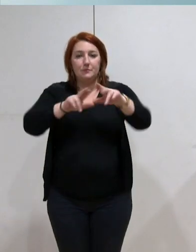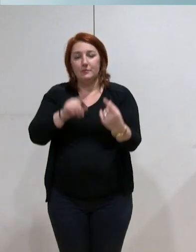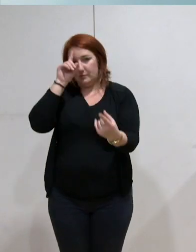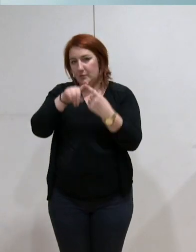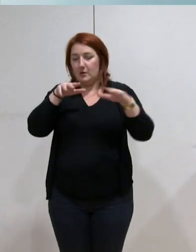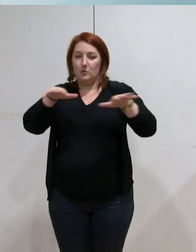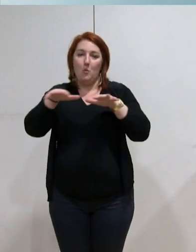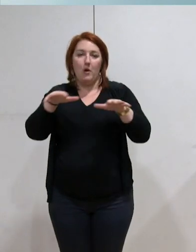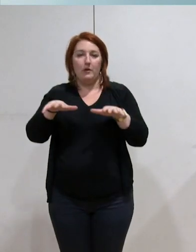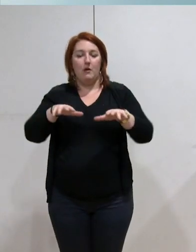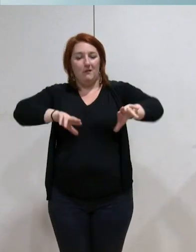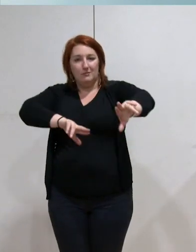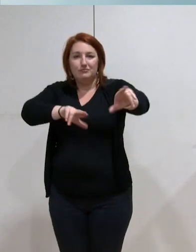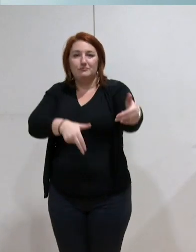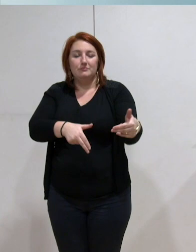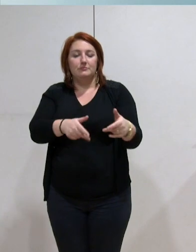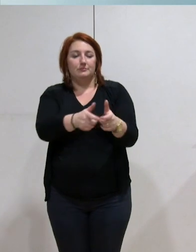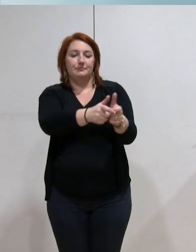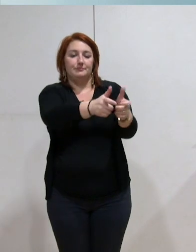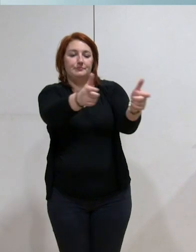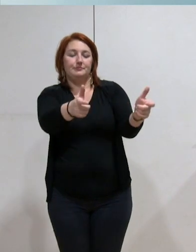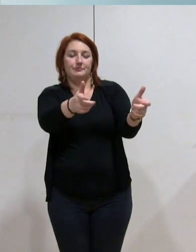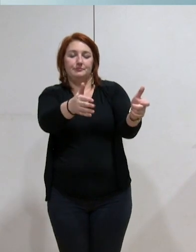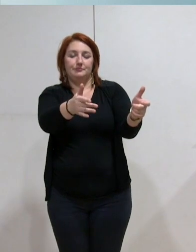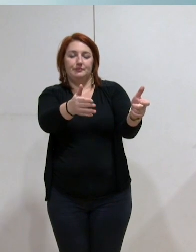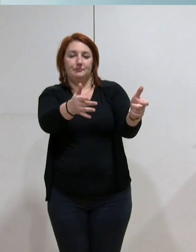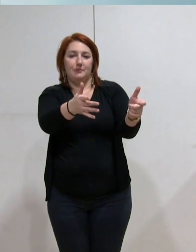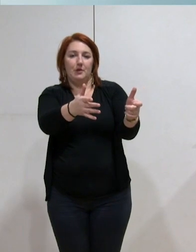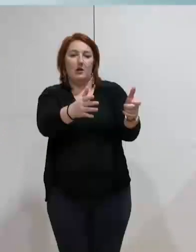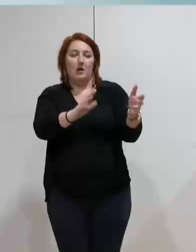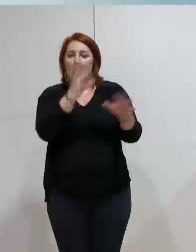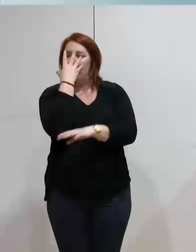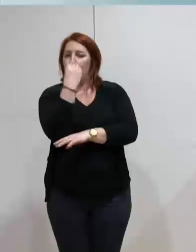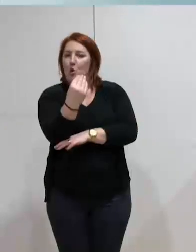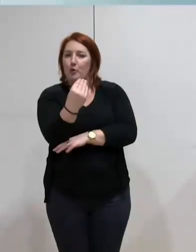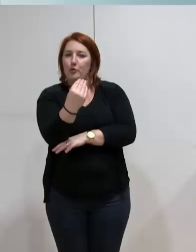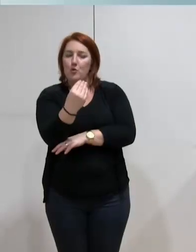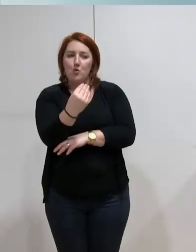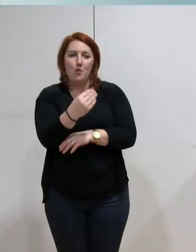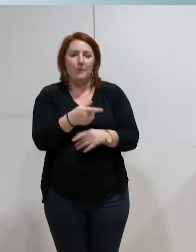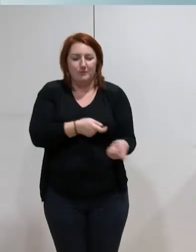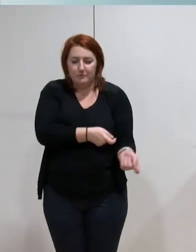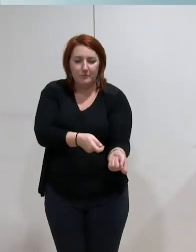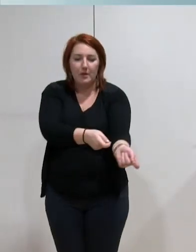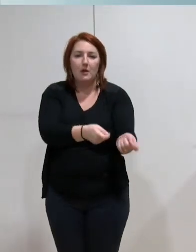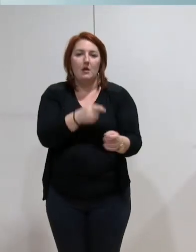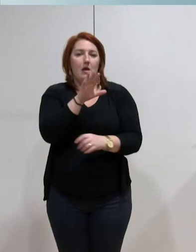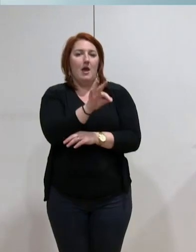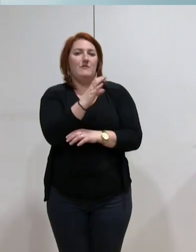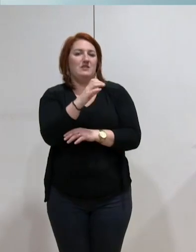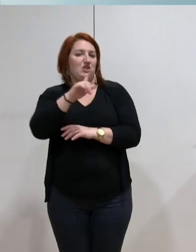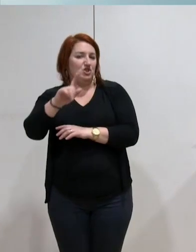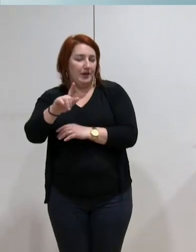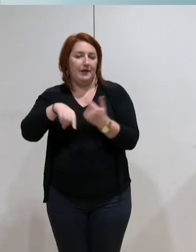moyens cette fois-ci avec les brûleurs de loup avec le FCG